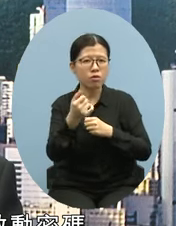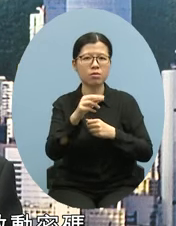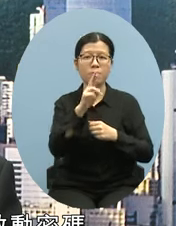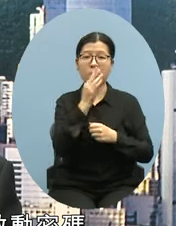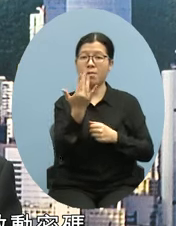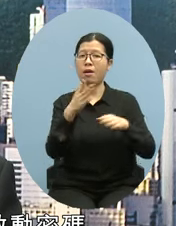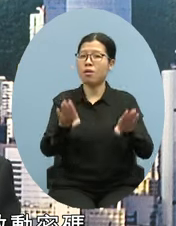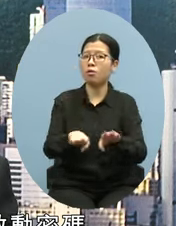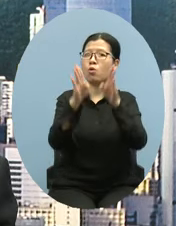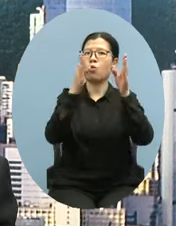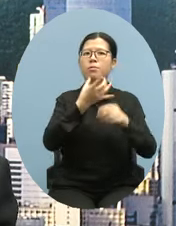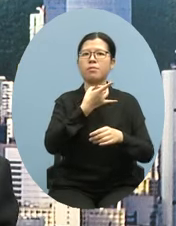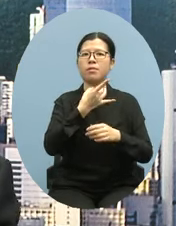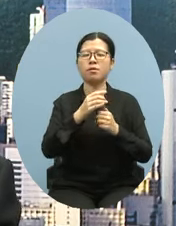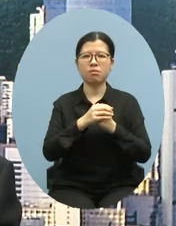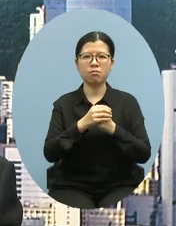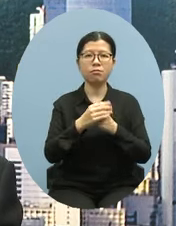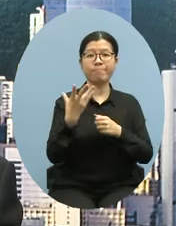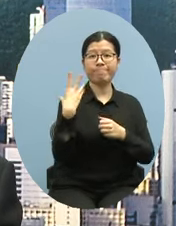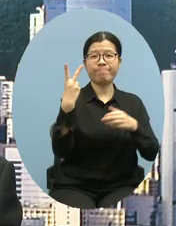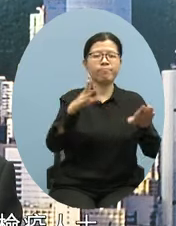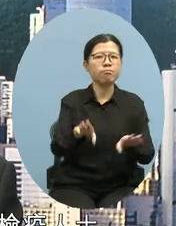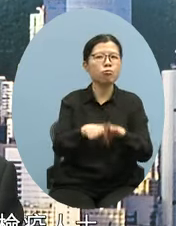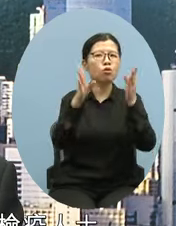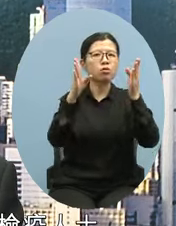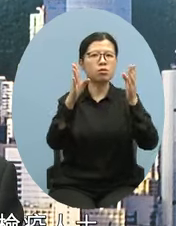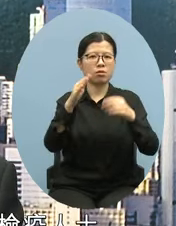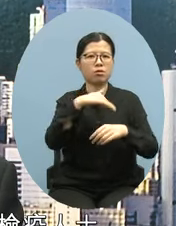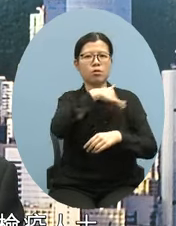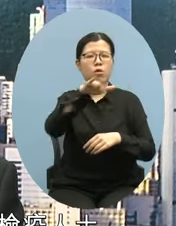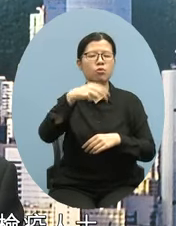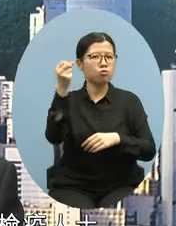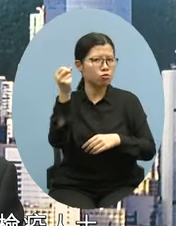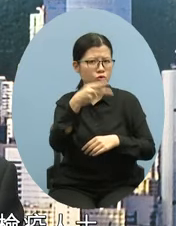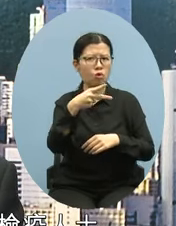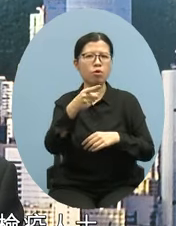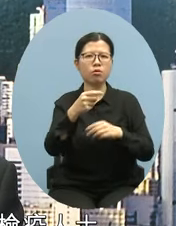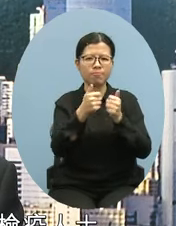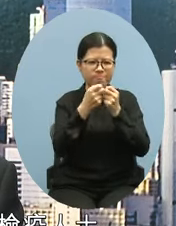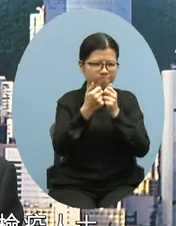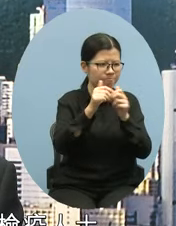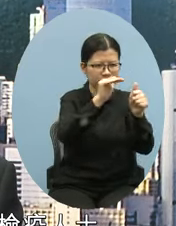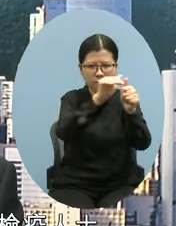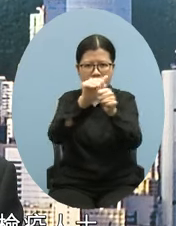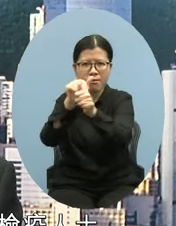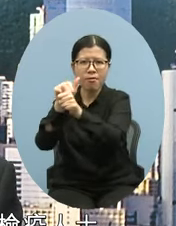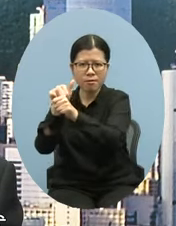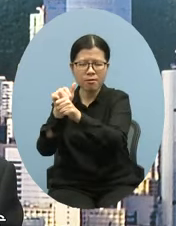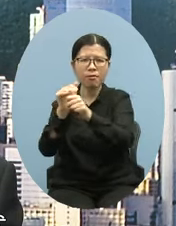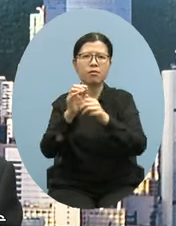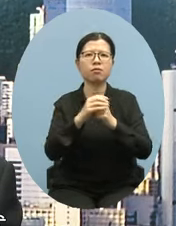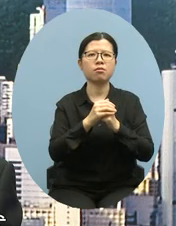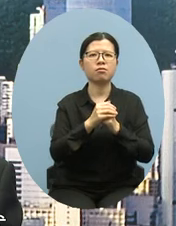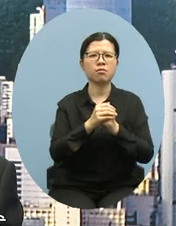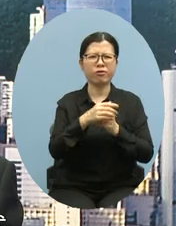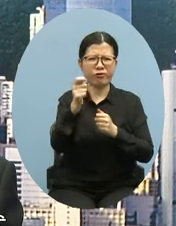未啟動個密碼嘅，所以咧喺前日開始，我哋已經再度發出電話短信俾佢哋噶啦，提